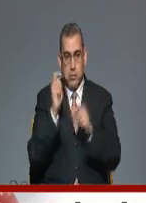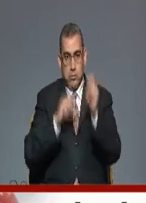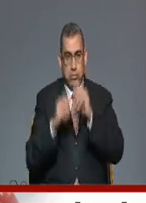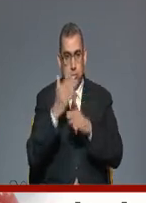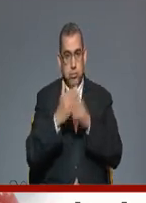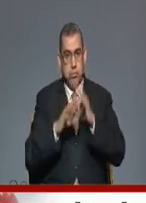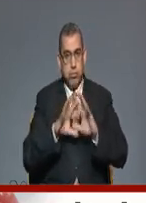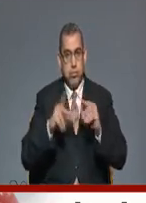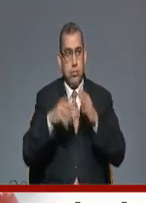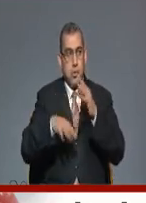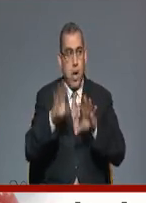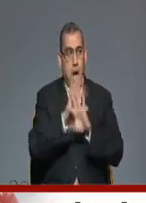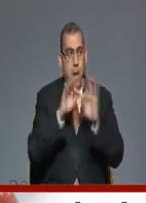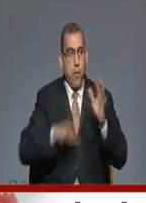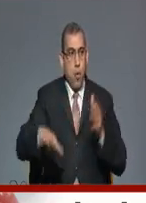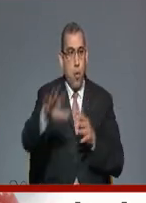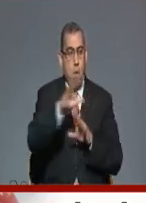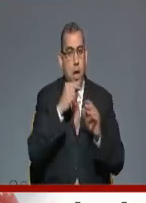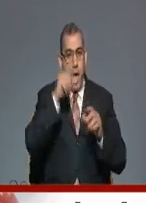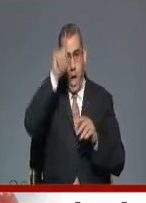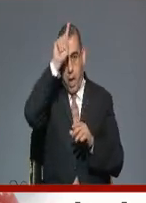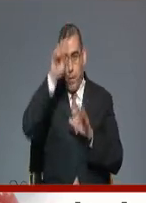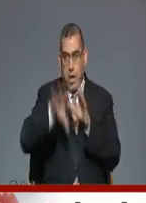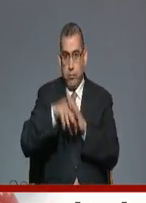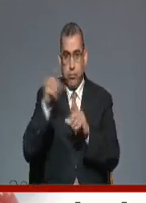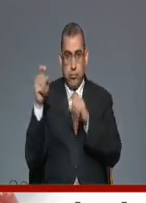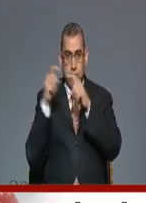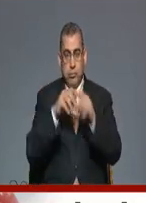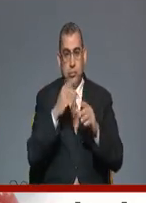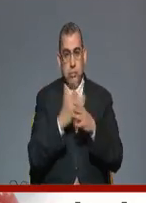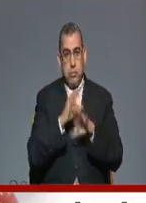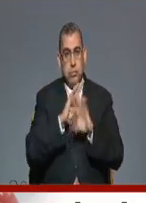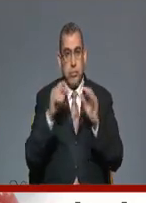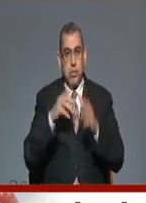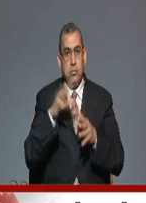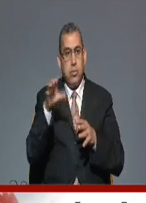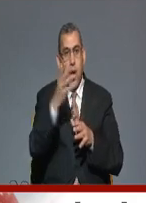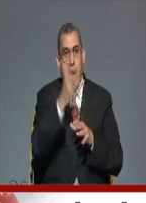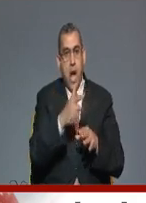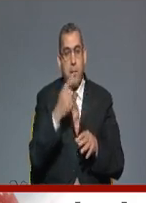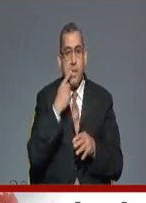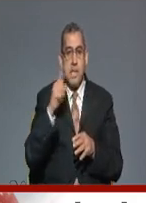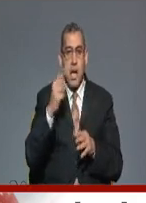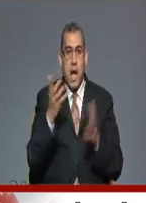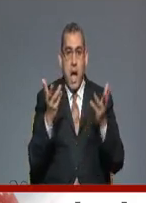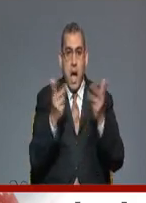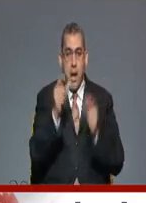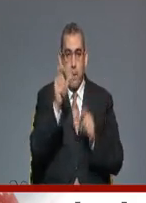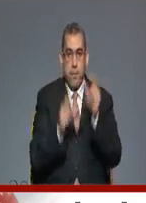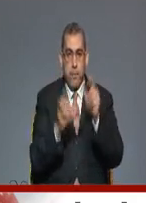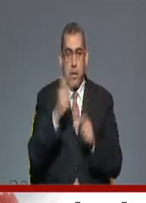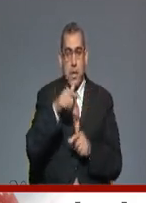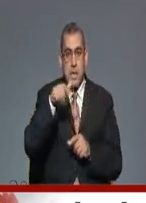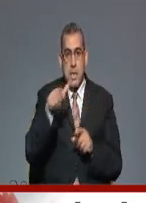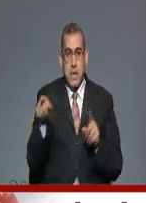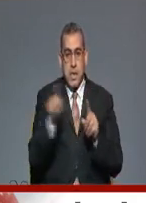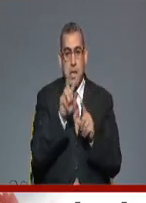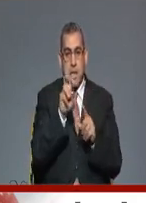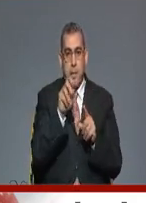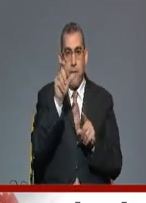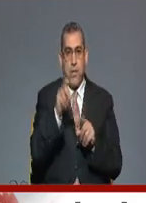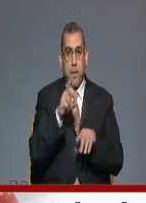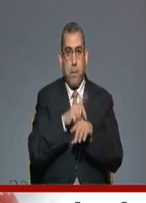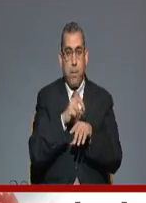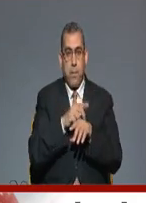وصنعت الوحدة كاملة في ألمانيا. الطاقة الاستيعابية السنوية للوحدة من 60 ل70 مريض